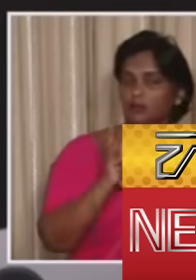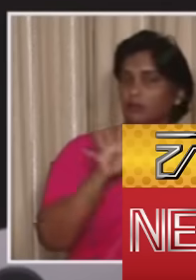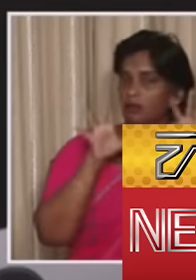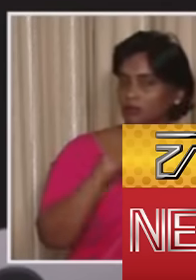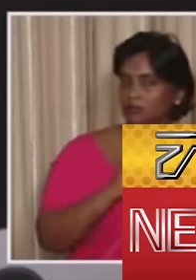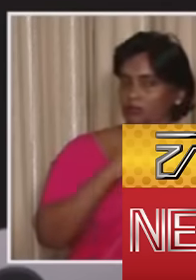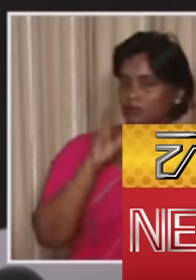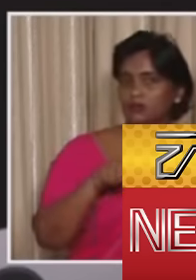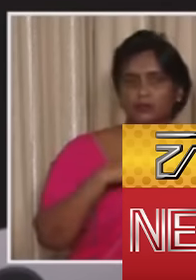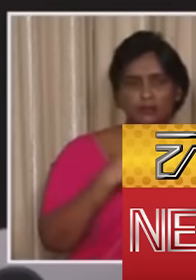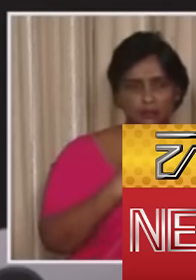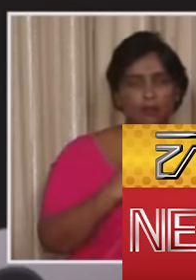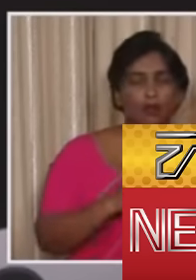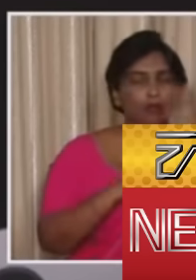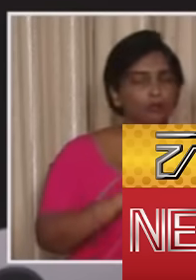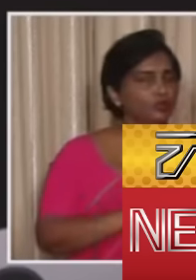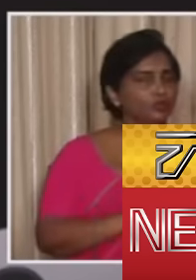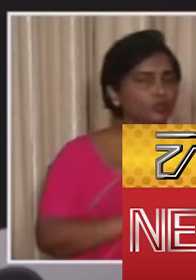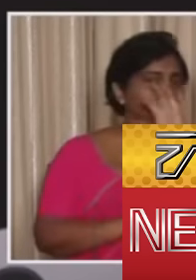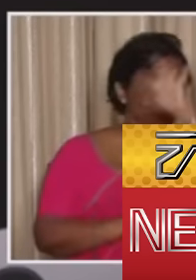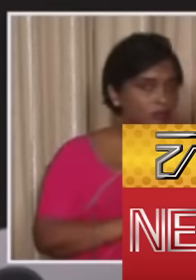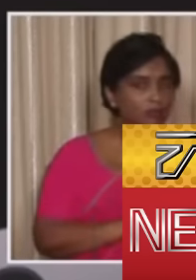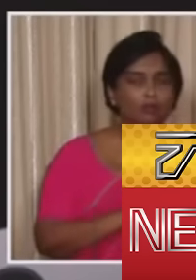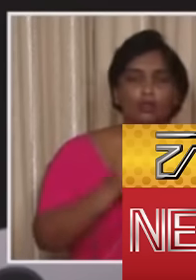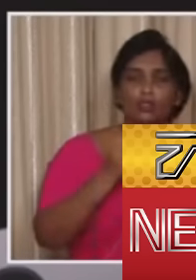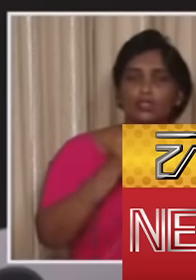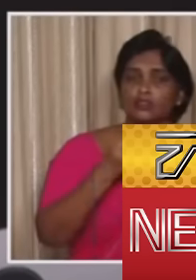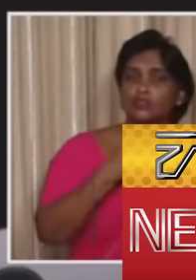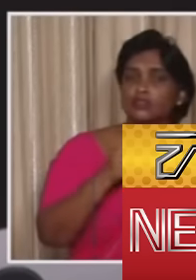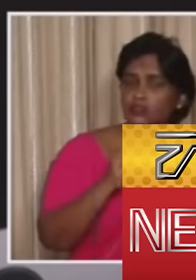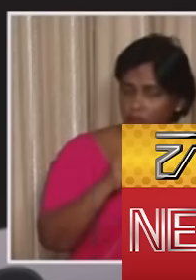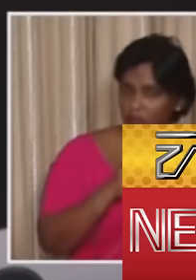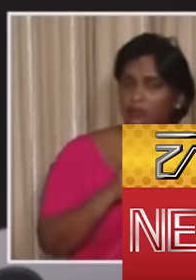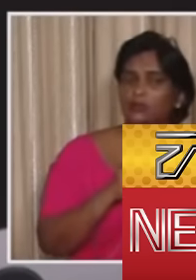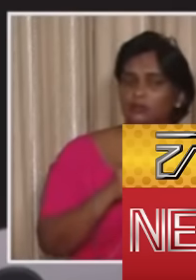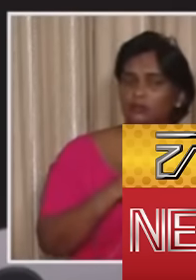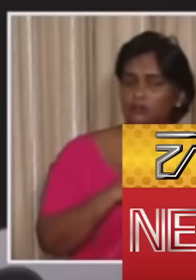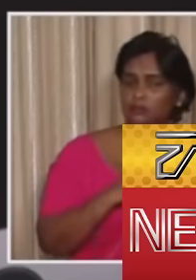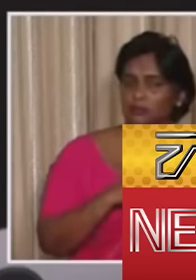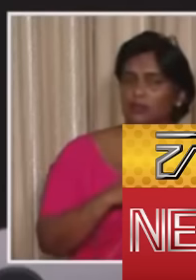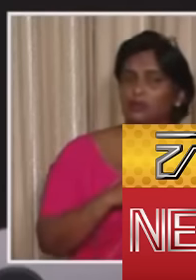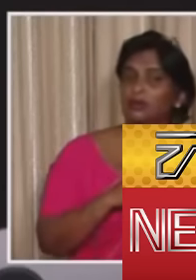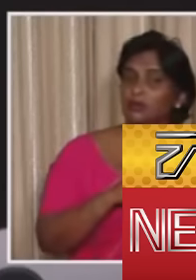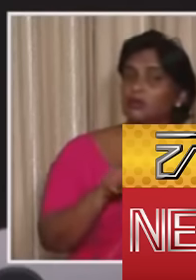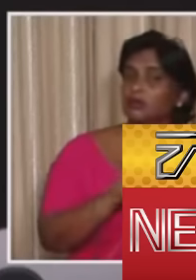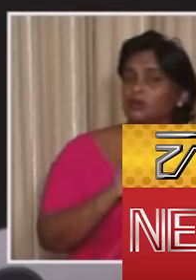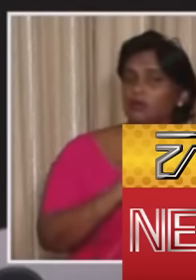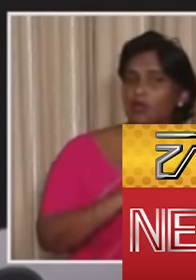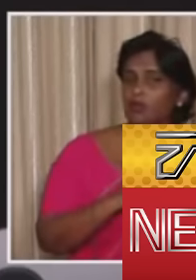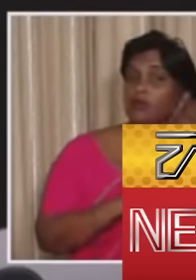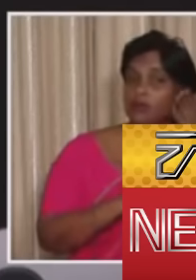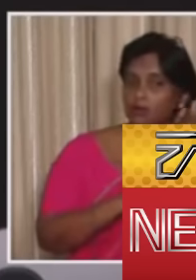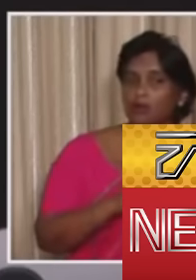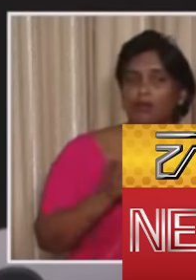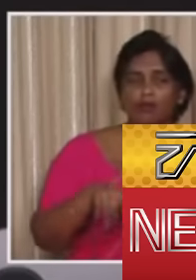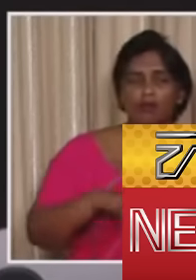කරන් තිබෙන සමාගම් ලෝකයේ ශක්තිමත් රටවල මුදුකාංග වෙළඳපොළේ දැවැන්ත සම්පූර්ණ නිර්මාණය කළා තිබෙනවා. ඒ නිසා මොකද කරන්නේ? තමුන්ාසලා තියෙන